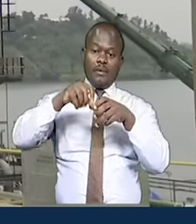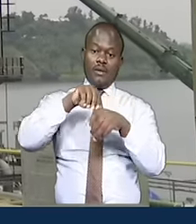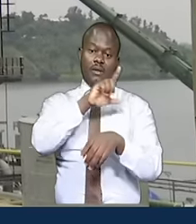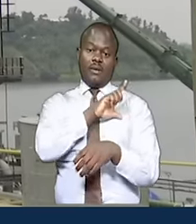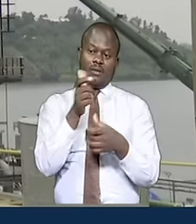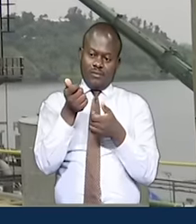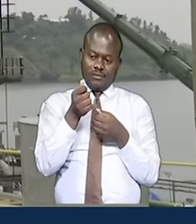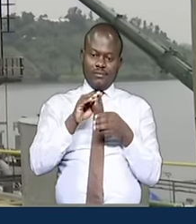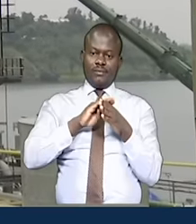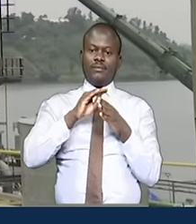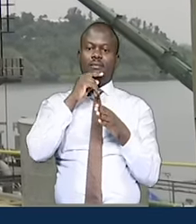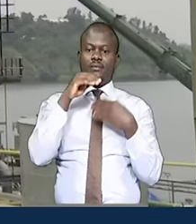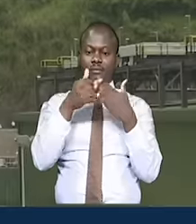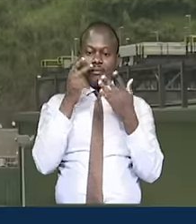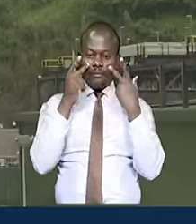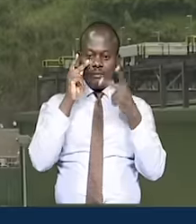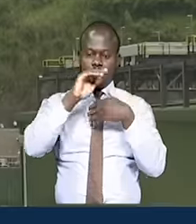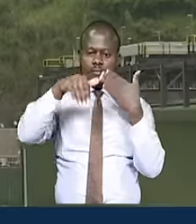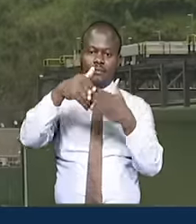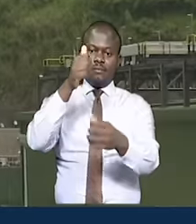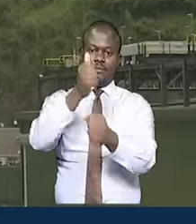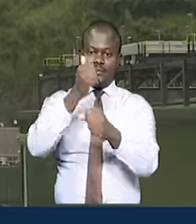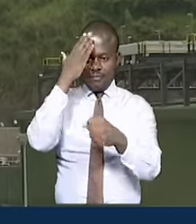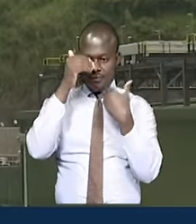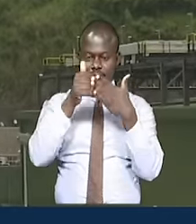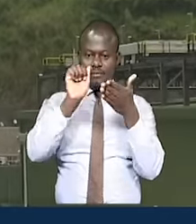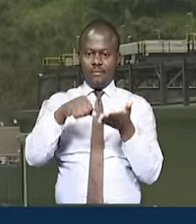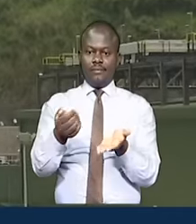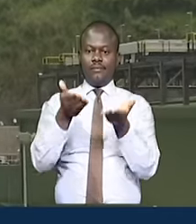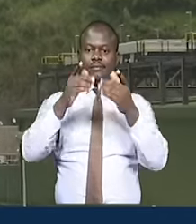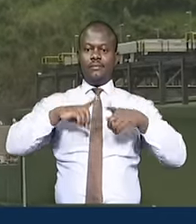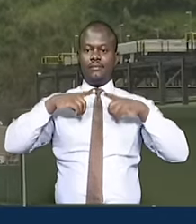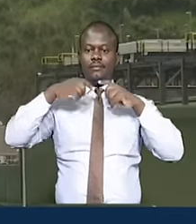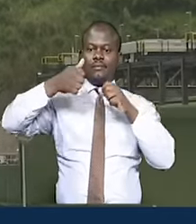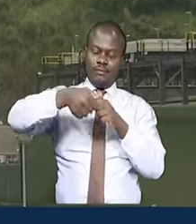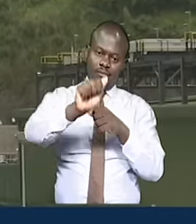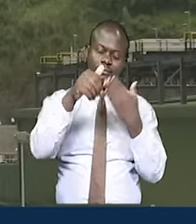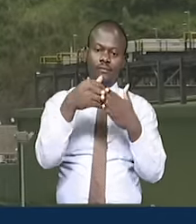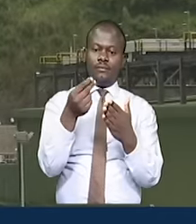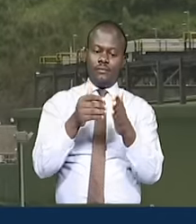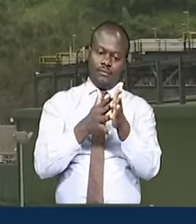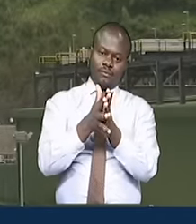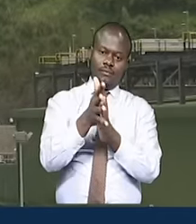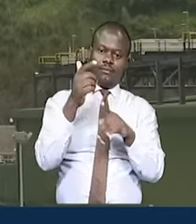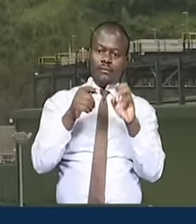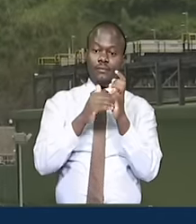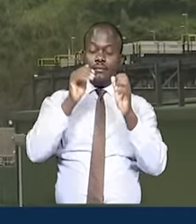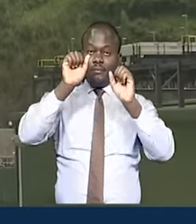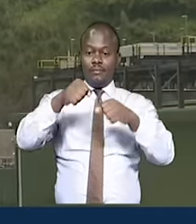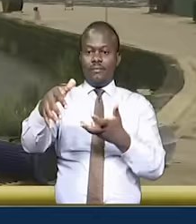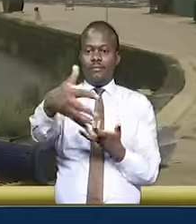kureshya abashoramari no kubonera abaturage imirimo kugira ngo bazamure imibereho yabo n'amafaranga binjiza kandi babashe no